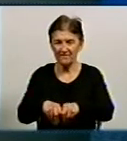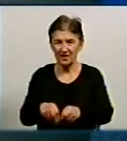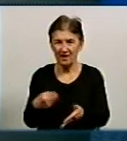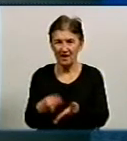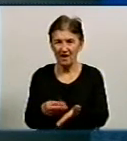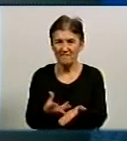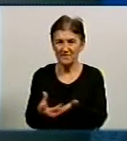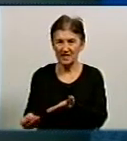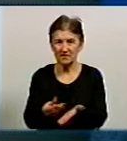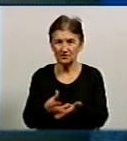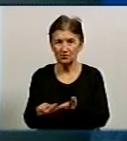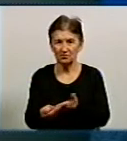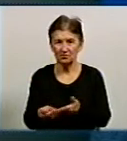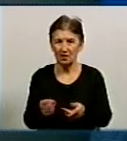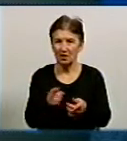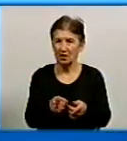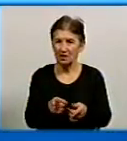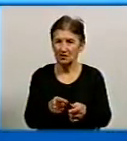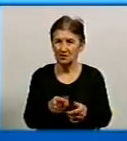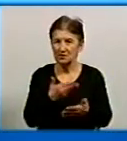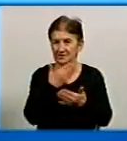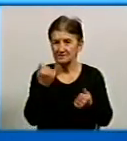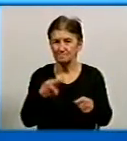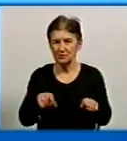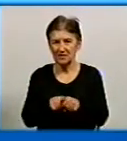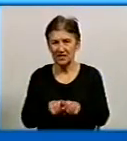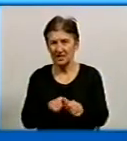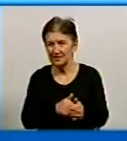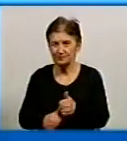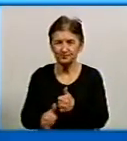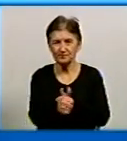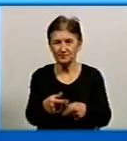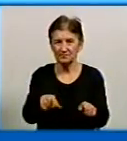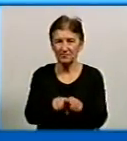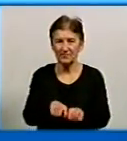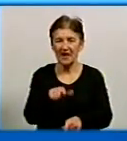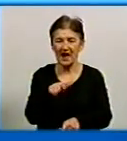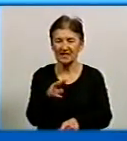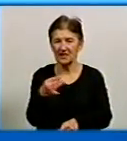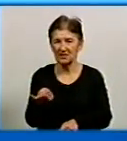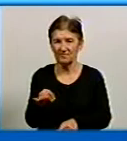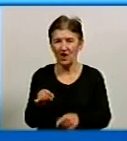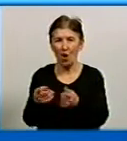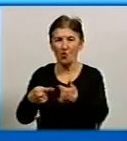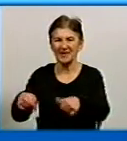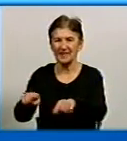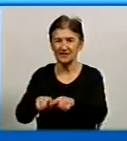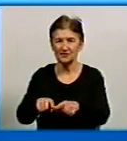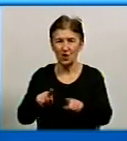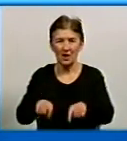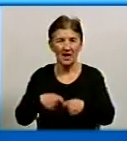І, до речі, чи не є це просто таким реверансом в бік якихось грантових організацій чи донорів? Ну, тобто дати